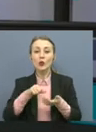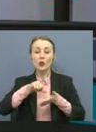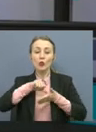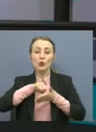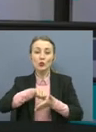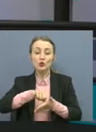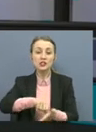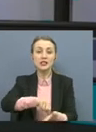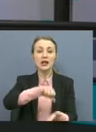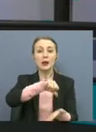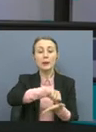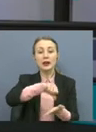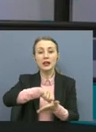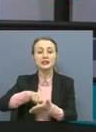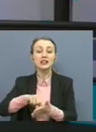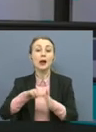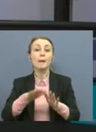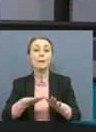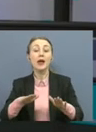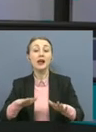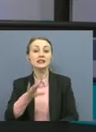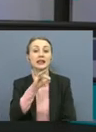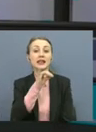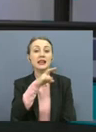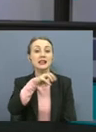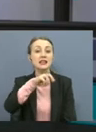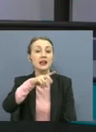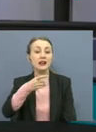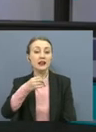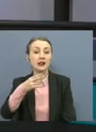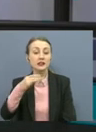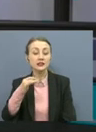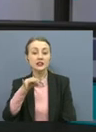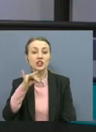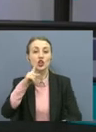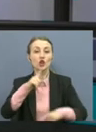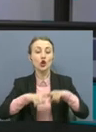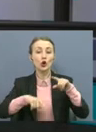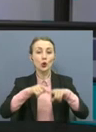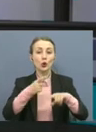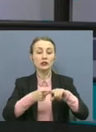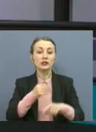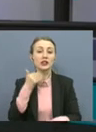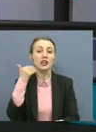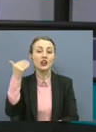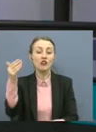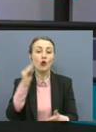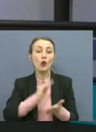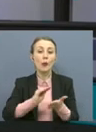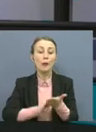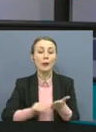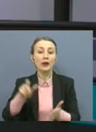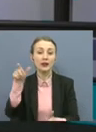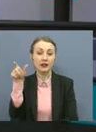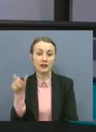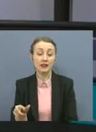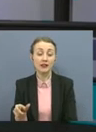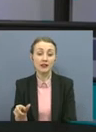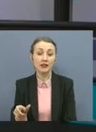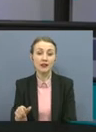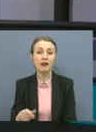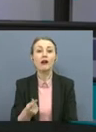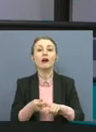Мұражайды ашудағы басты мақсат қазақтың айтыс өнеріне жаңалық болып келген ақын мұраларын жинақтап, оны жас ұрпаққа насихаттау. Салтанатты